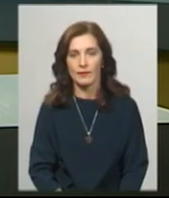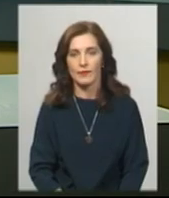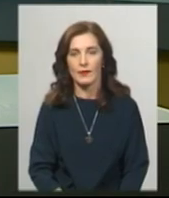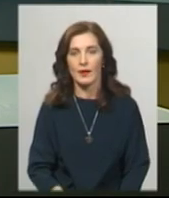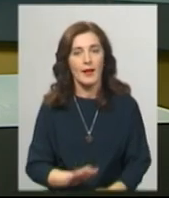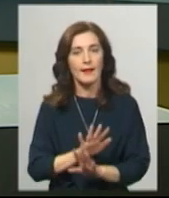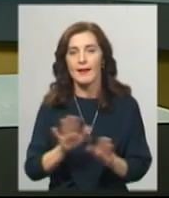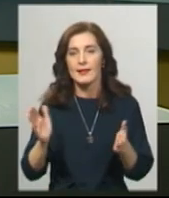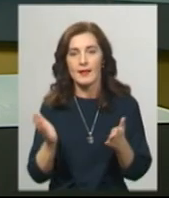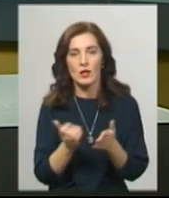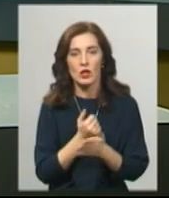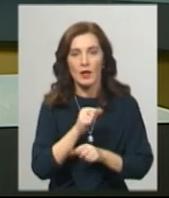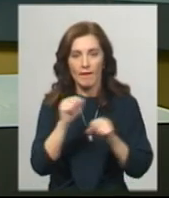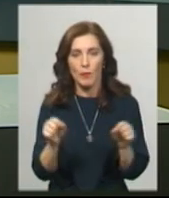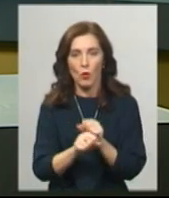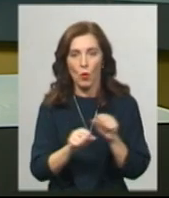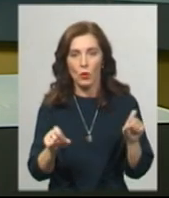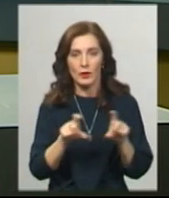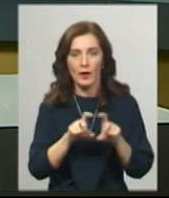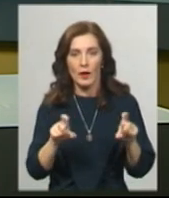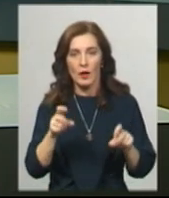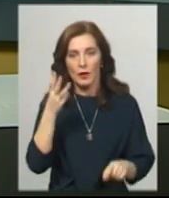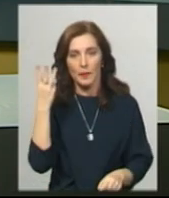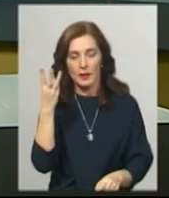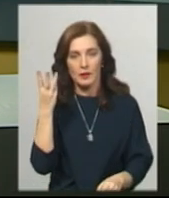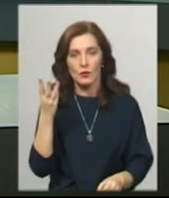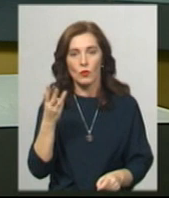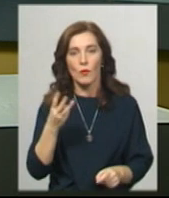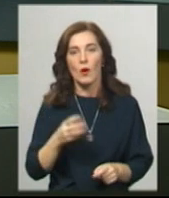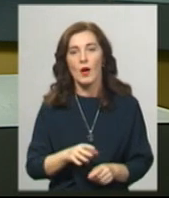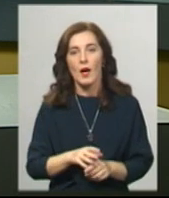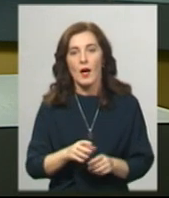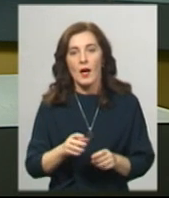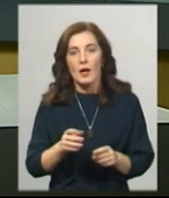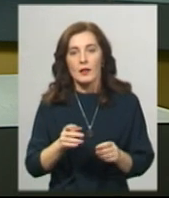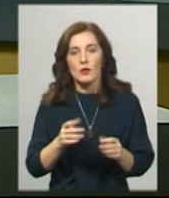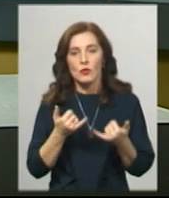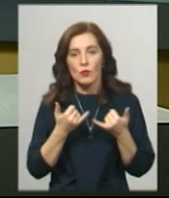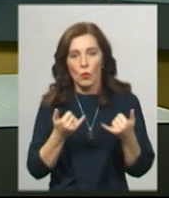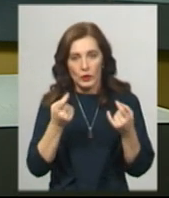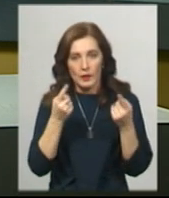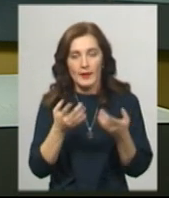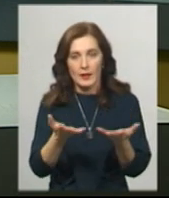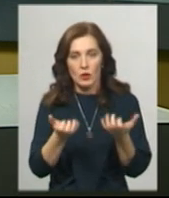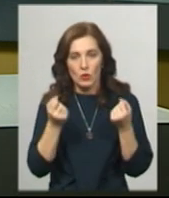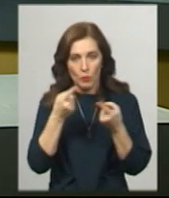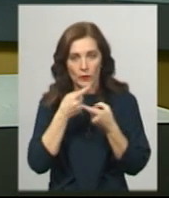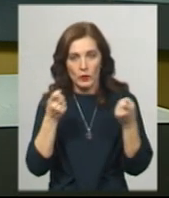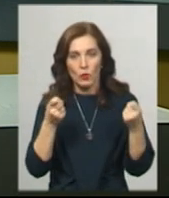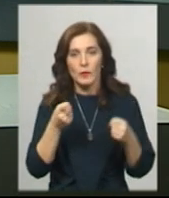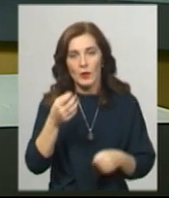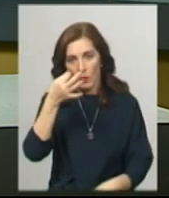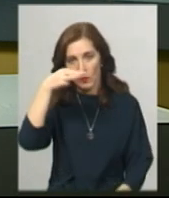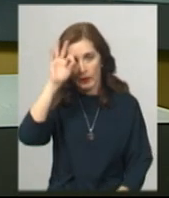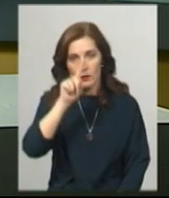Не знайшли вибухових пристроїв у 2 вишах обласного центру, про замінування яких надійшло сьогодні повідомлення на лінію 102. Про